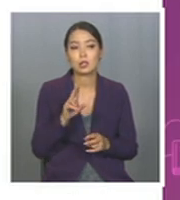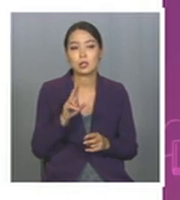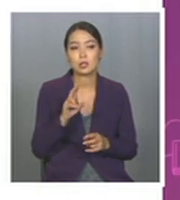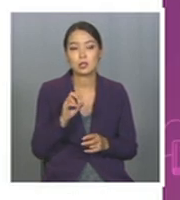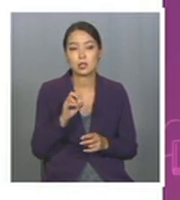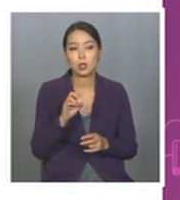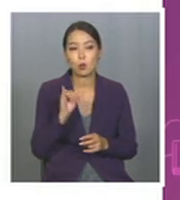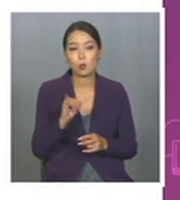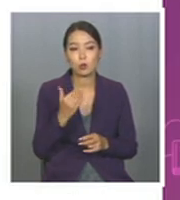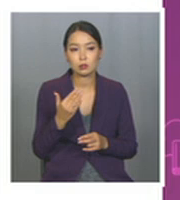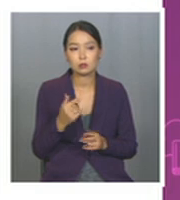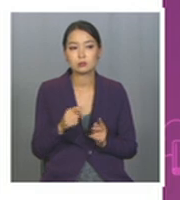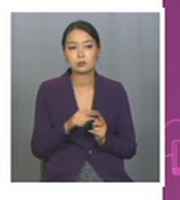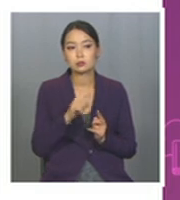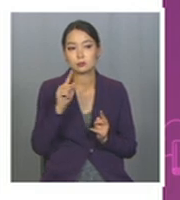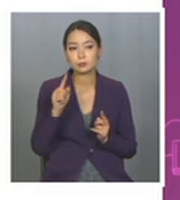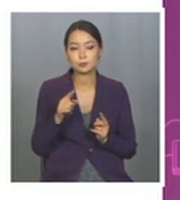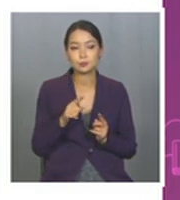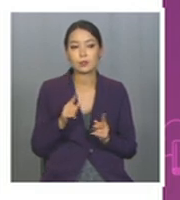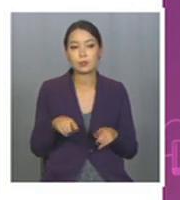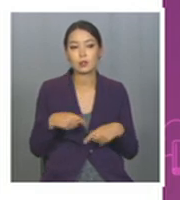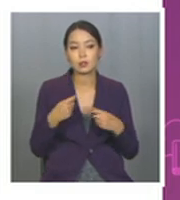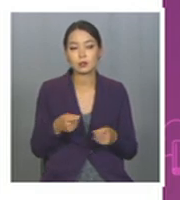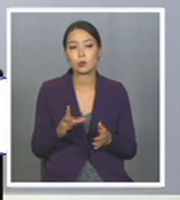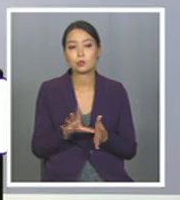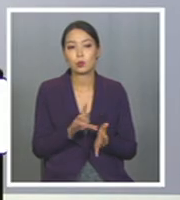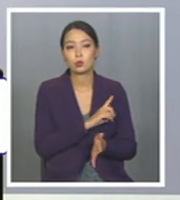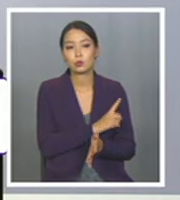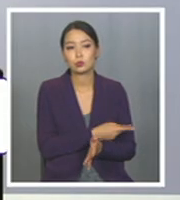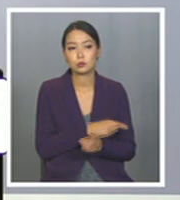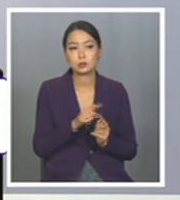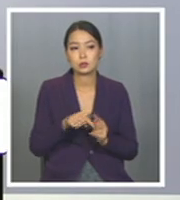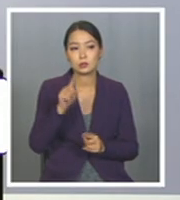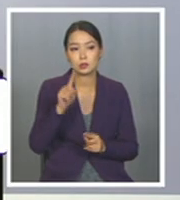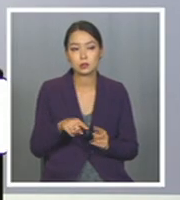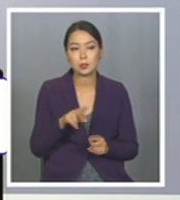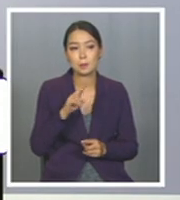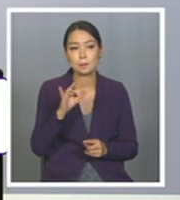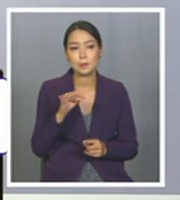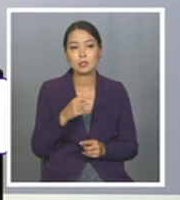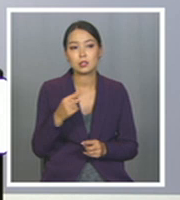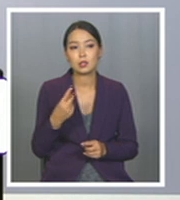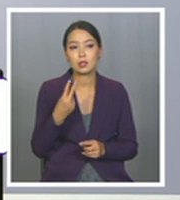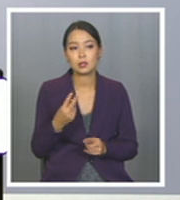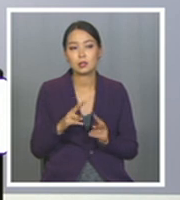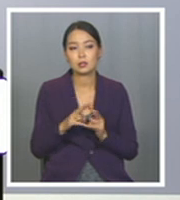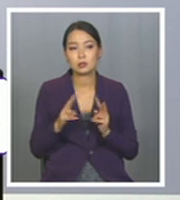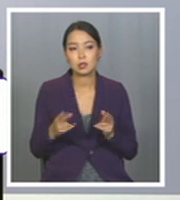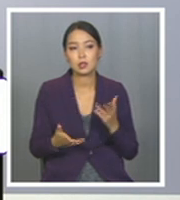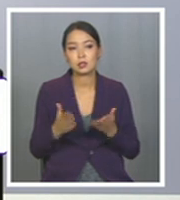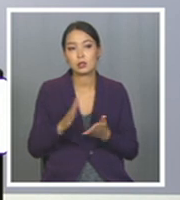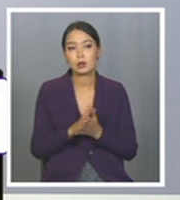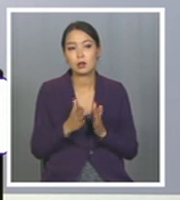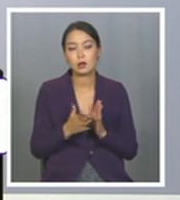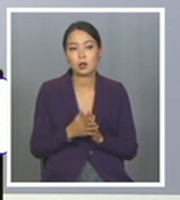тербеліс фазасы тоқ күшіне қарағанда пи бөлінген 2-ге озады. Немесе былай да айтуға болады, катушкада